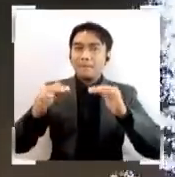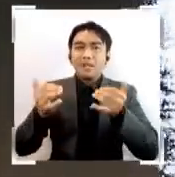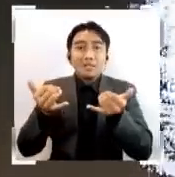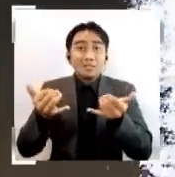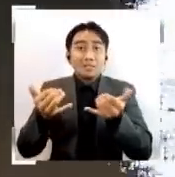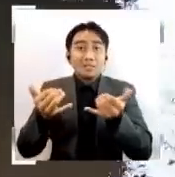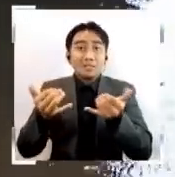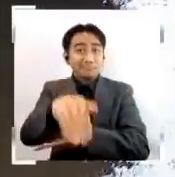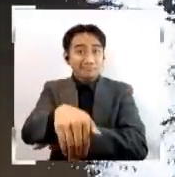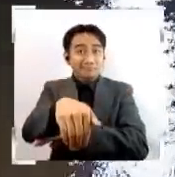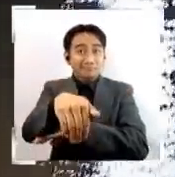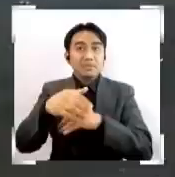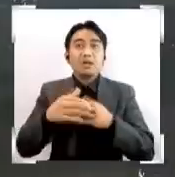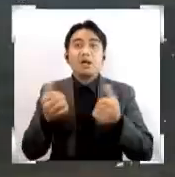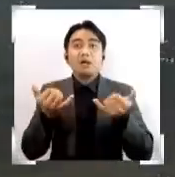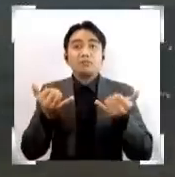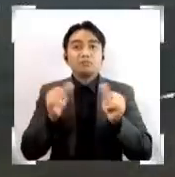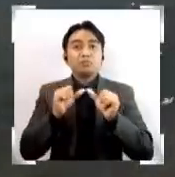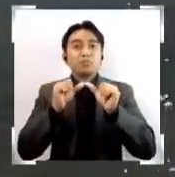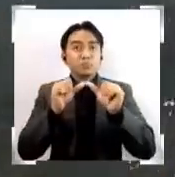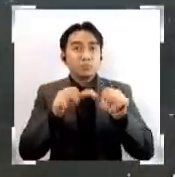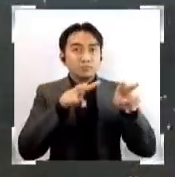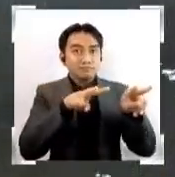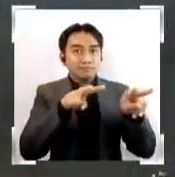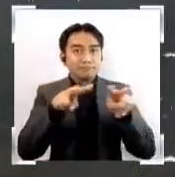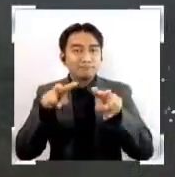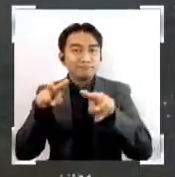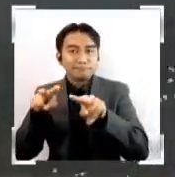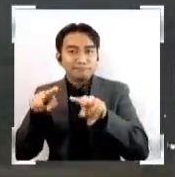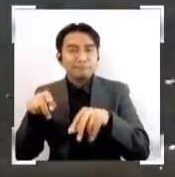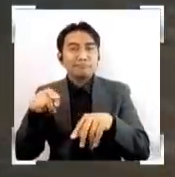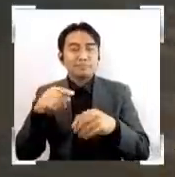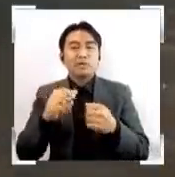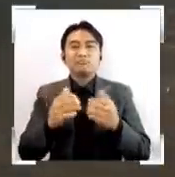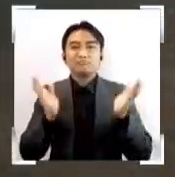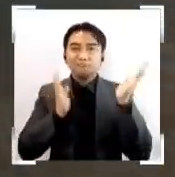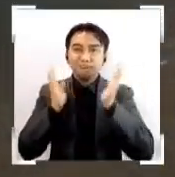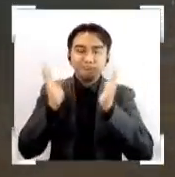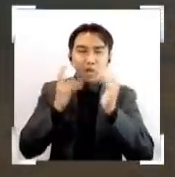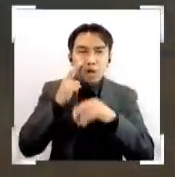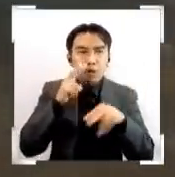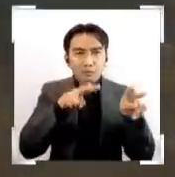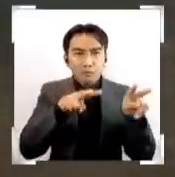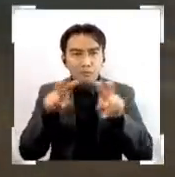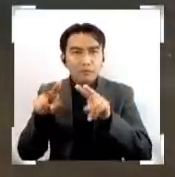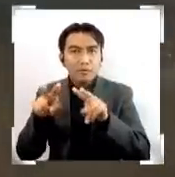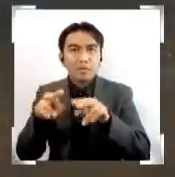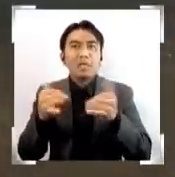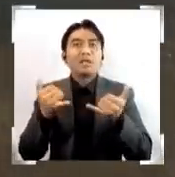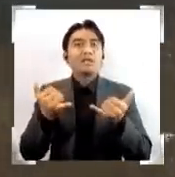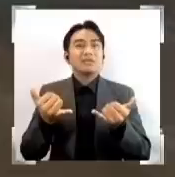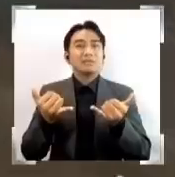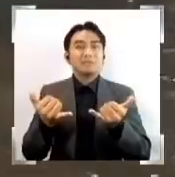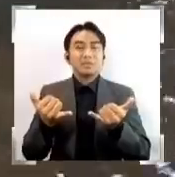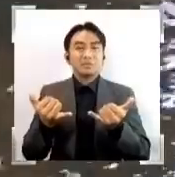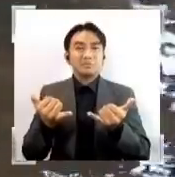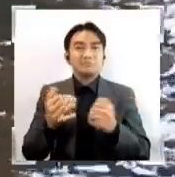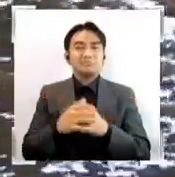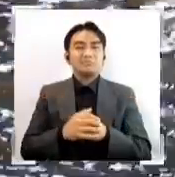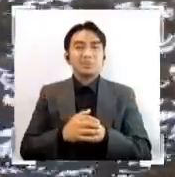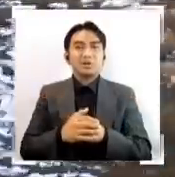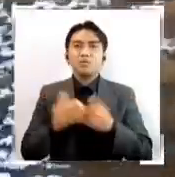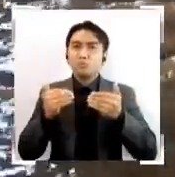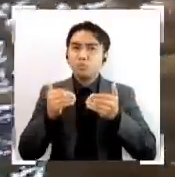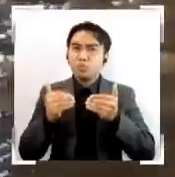pa rin ang monitoring ng mga otoridad dahil hanggang sa ngayon, Tia, ay hindi pa rin tumitigil ang napakalakas